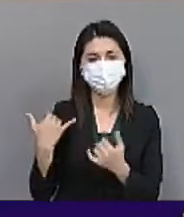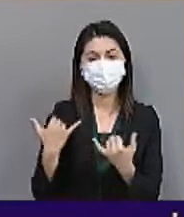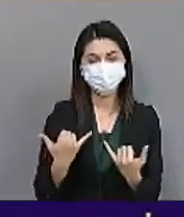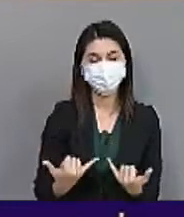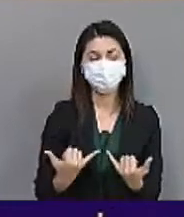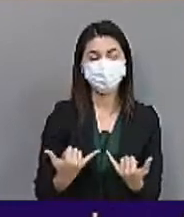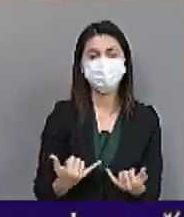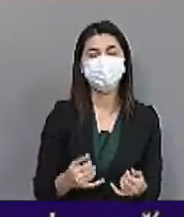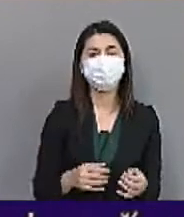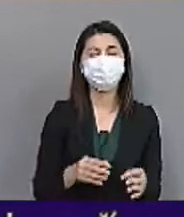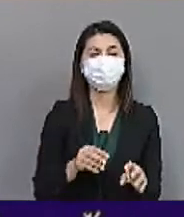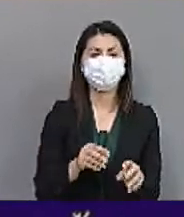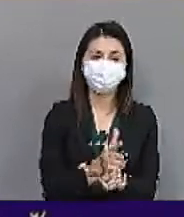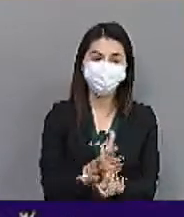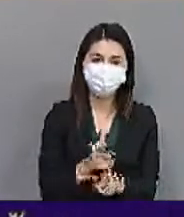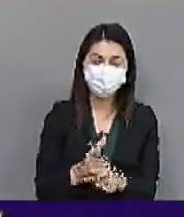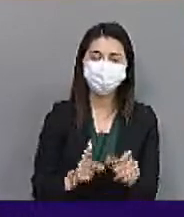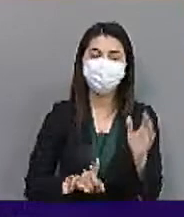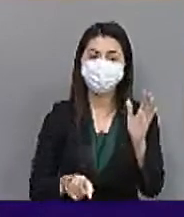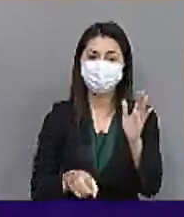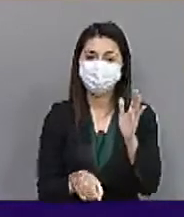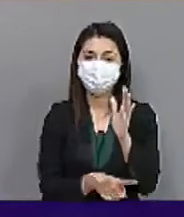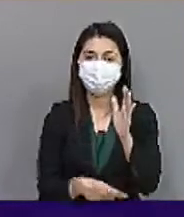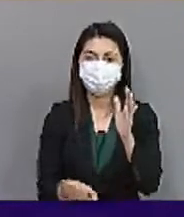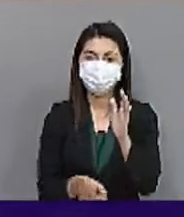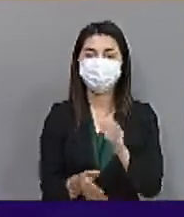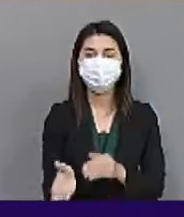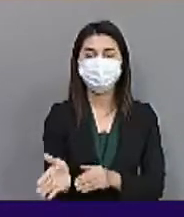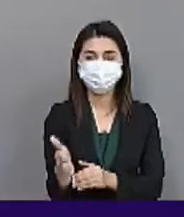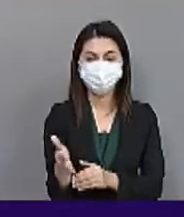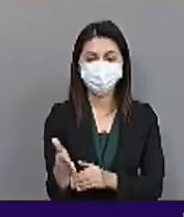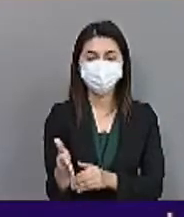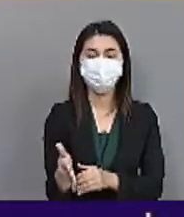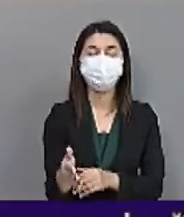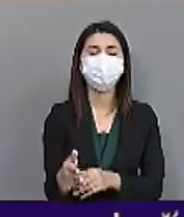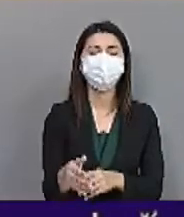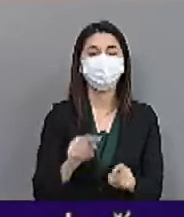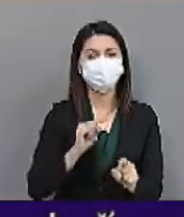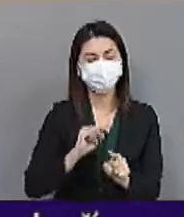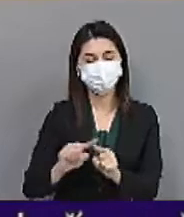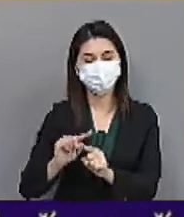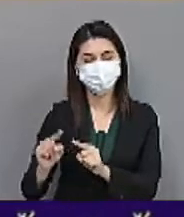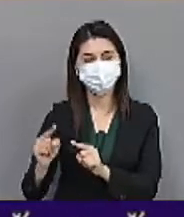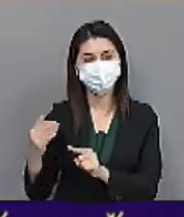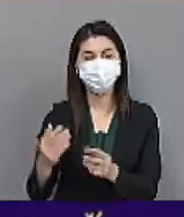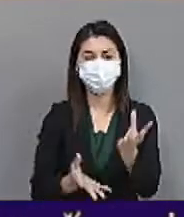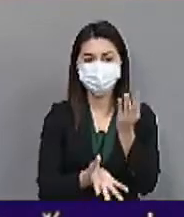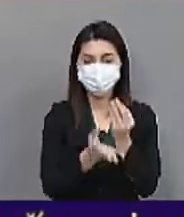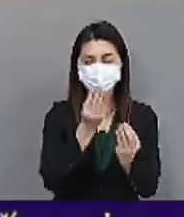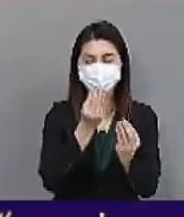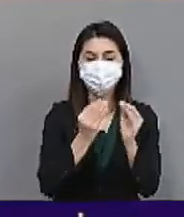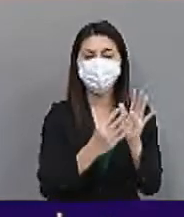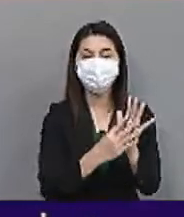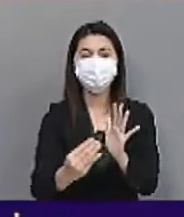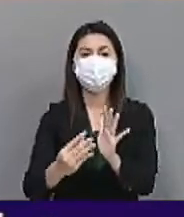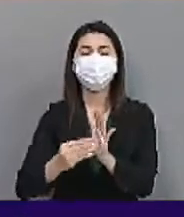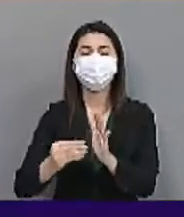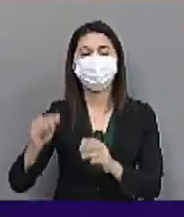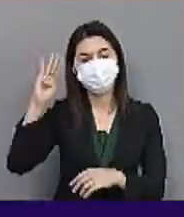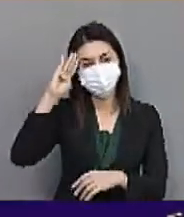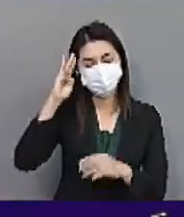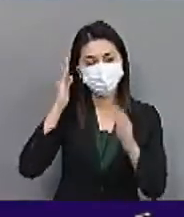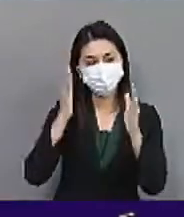วการเพาะเลี้ยงไส้เดือนนะคะการเลี้ยงปลาสัตว์น้ำเศรษฐกิจสนับสนุนให้เป็นแหล่งการเรียนรู้ให้กับกำลังพลครอบครัว